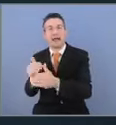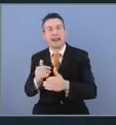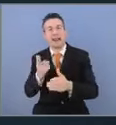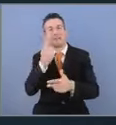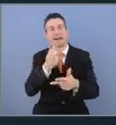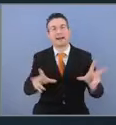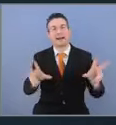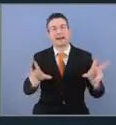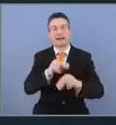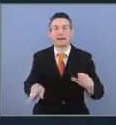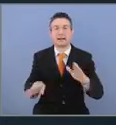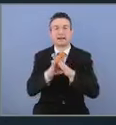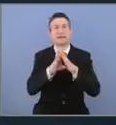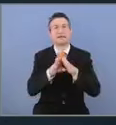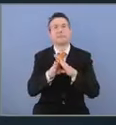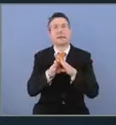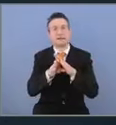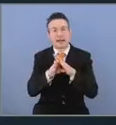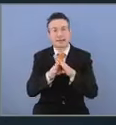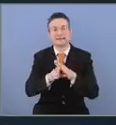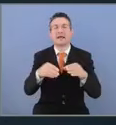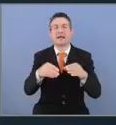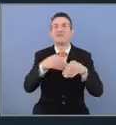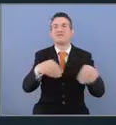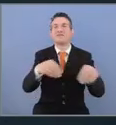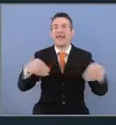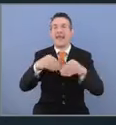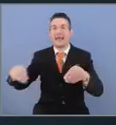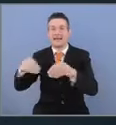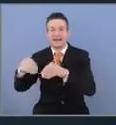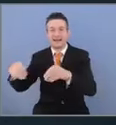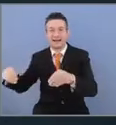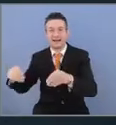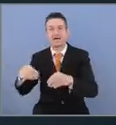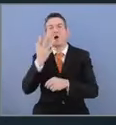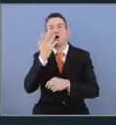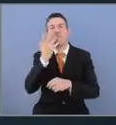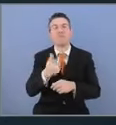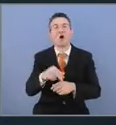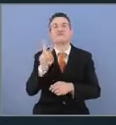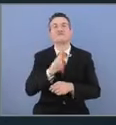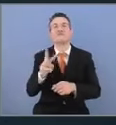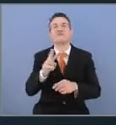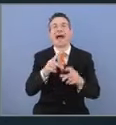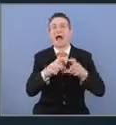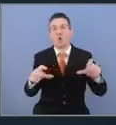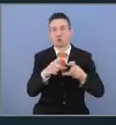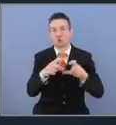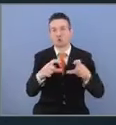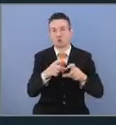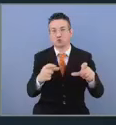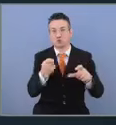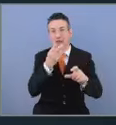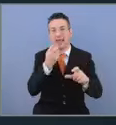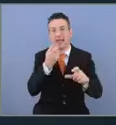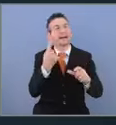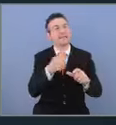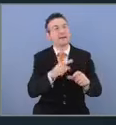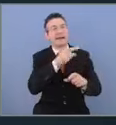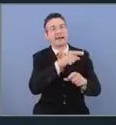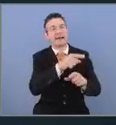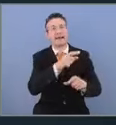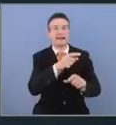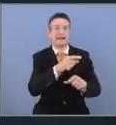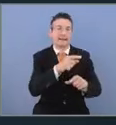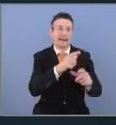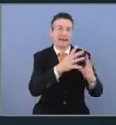fieristico. Vogliamo continuare a investire sui voucher da dare alle imprese per i temporary export manager, ma anche su progetti